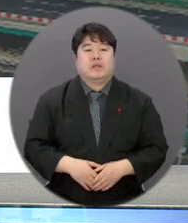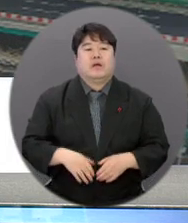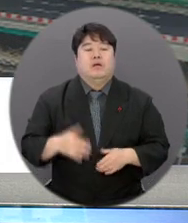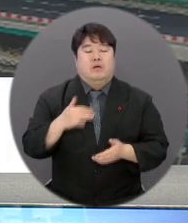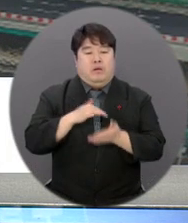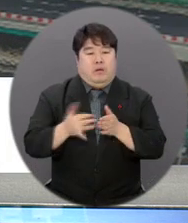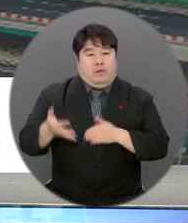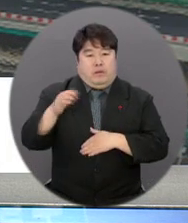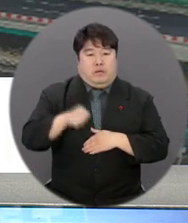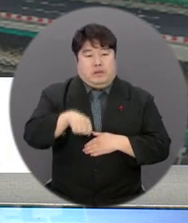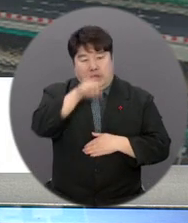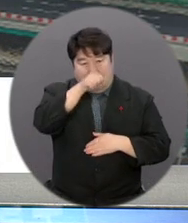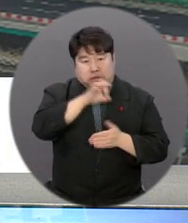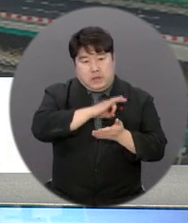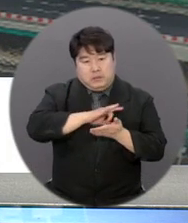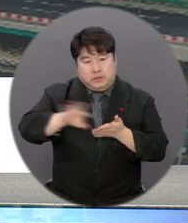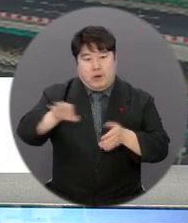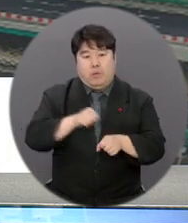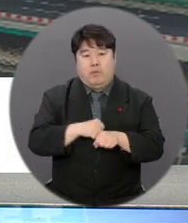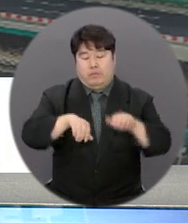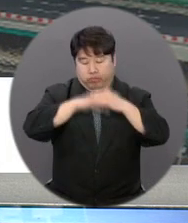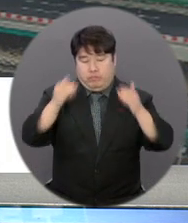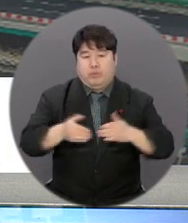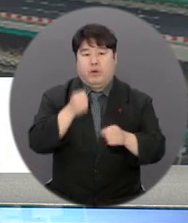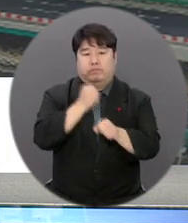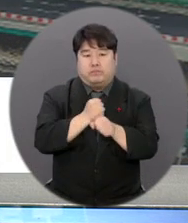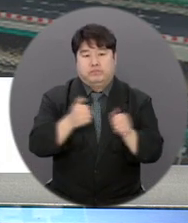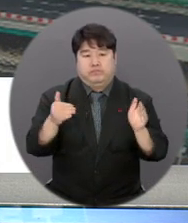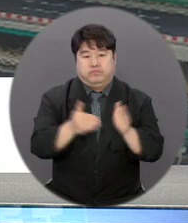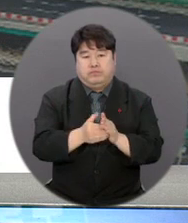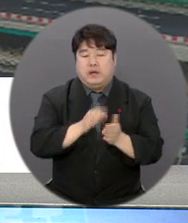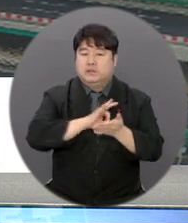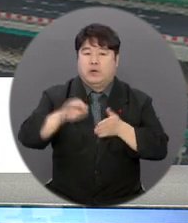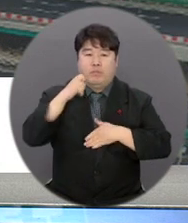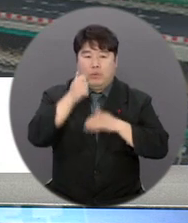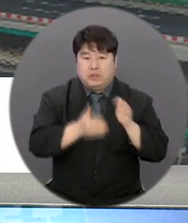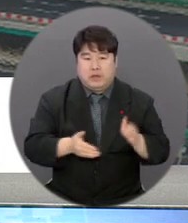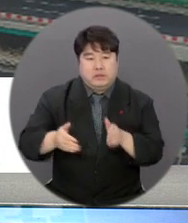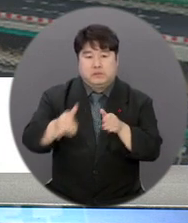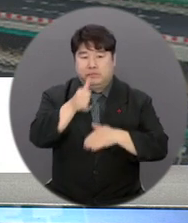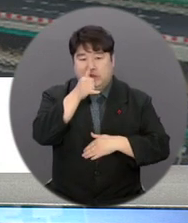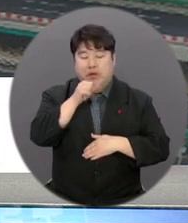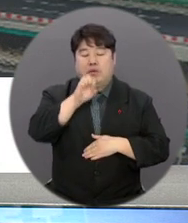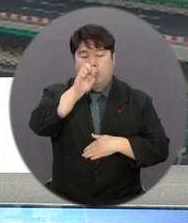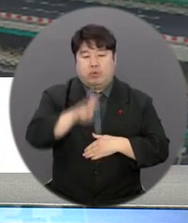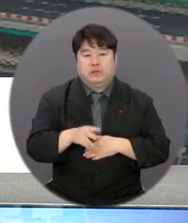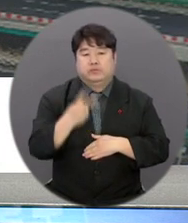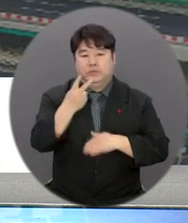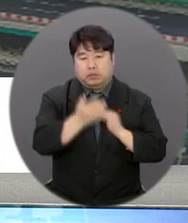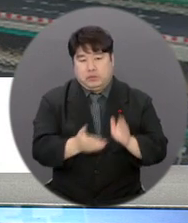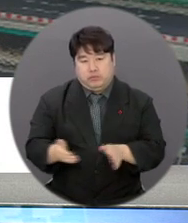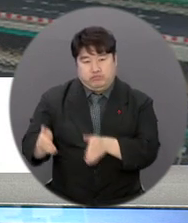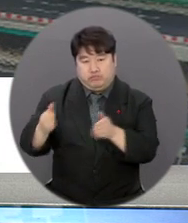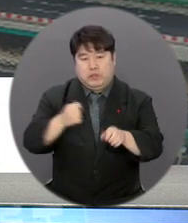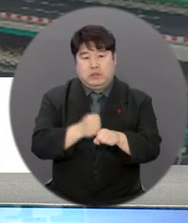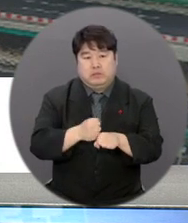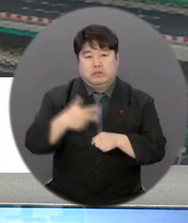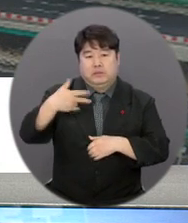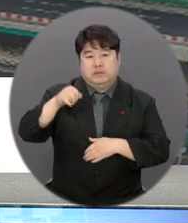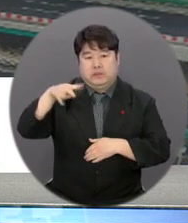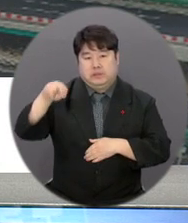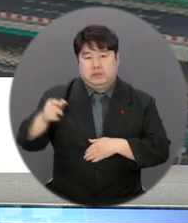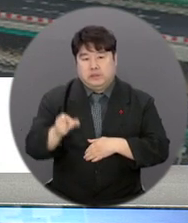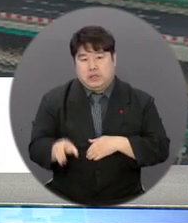수십억 예산을 투입해서 다 만들어 놓고도 사용하지 못하는 도로가 있습니다. 바로 광주 제2순환도로 지산